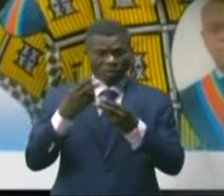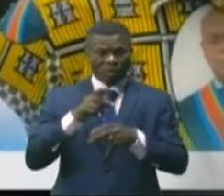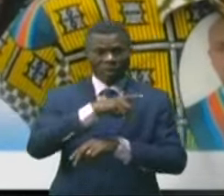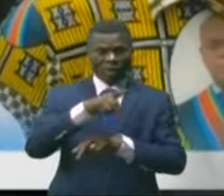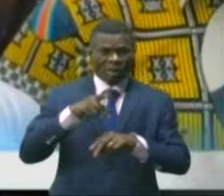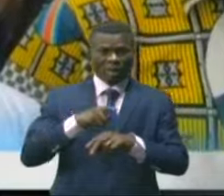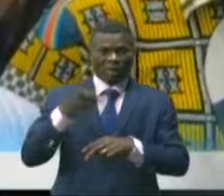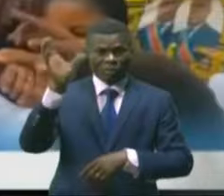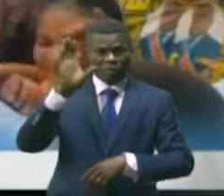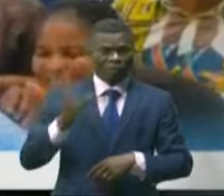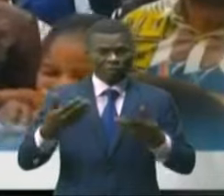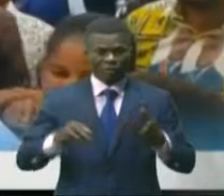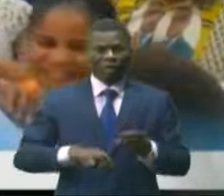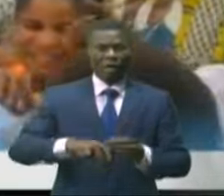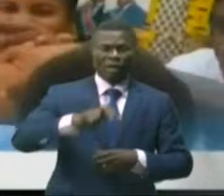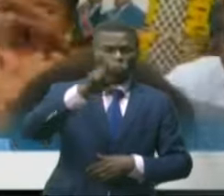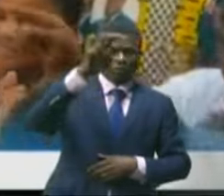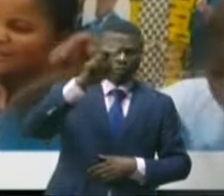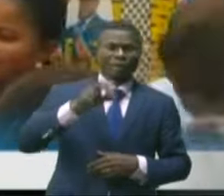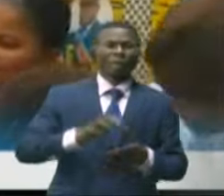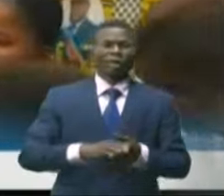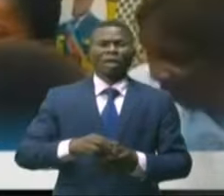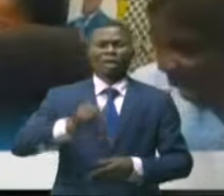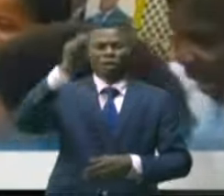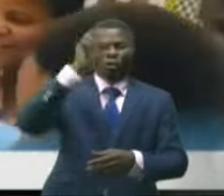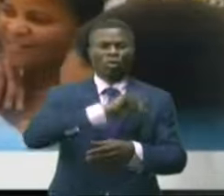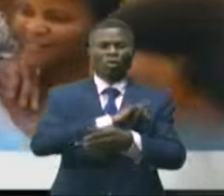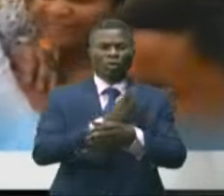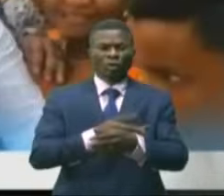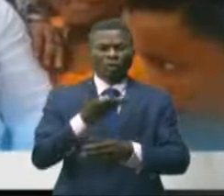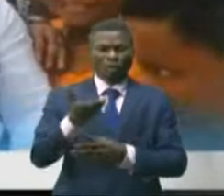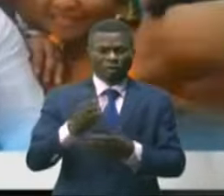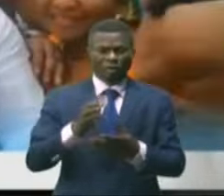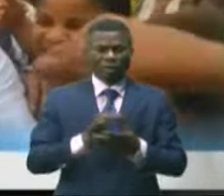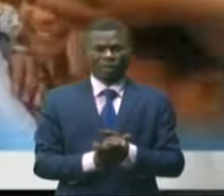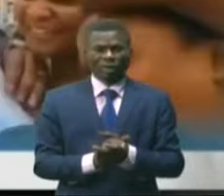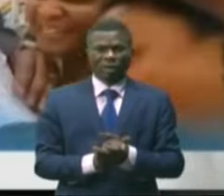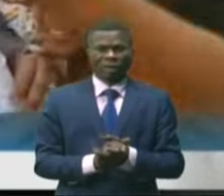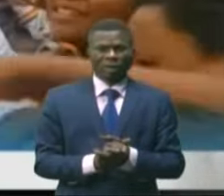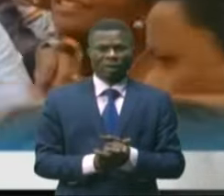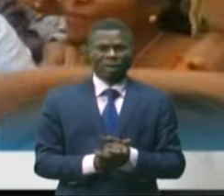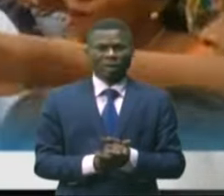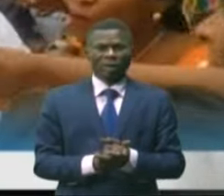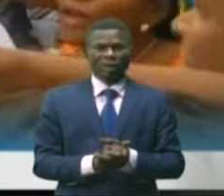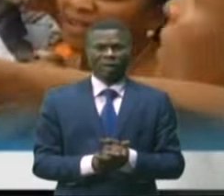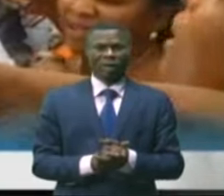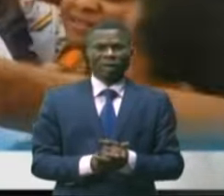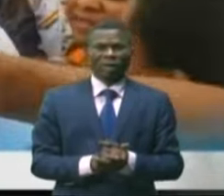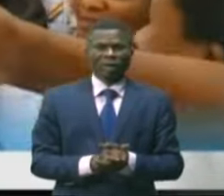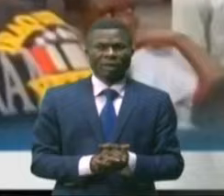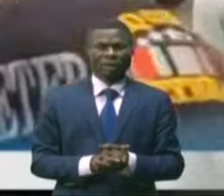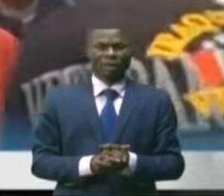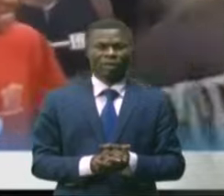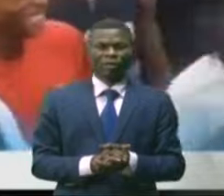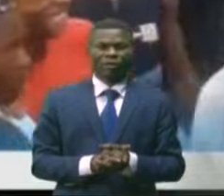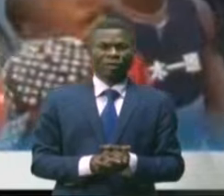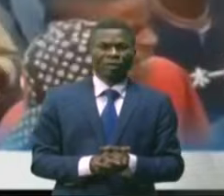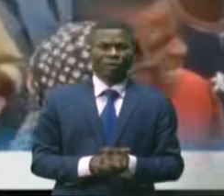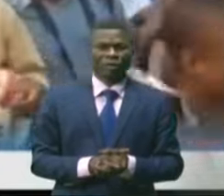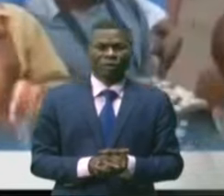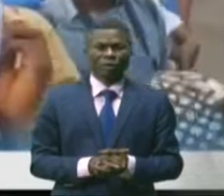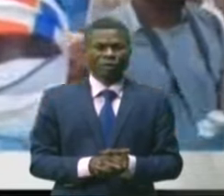Congo central. L'infatigable essayeur Amissima Koutano était accueilli non seulement par les agents et cadres de l'OGFREM, mais par